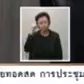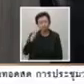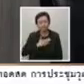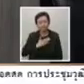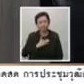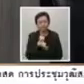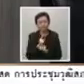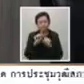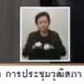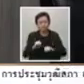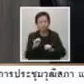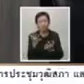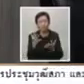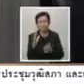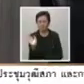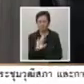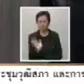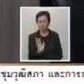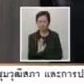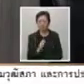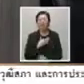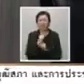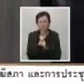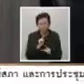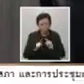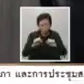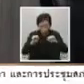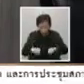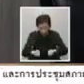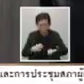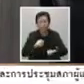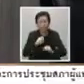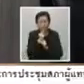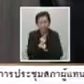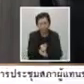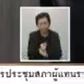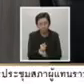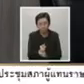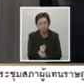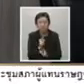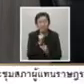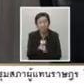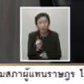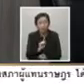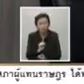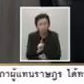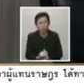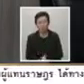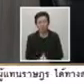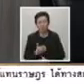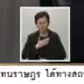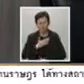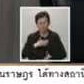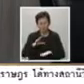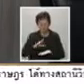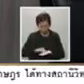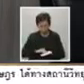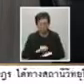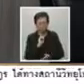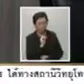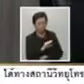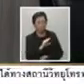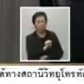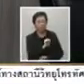ตามข้อตกลงเราปฏิบัติตามข้อตกลงแต่ว่าตกลงว่าเราจะแจ้งให้สมาชิกทราบ ท่านประธานครับ ขอบคุณ